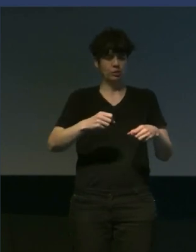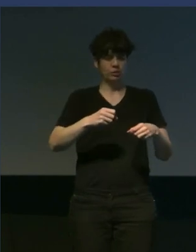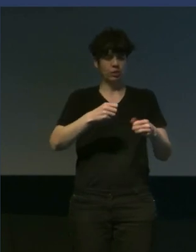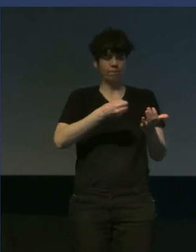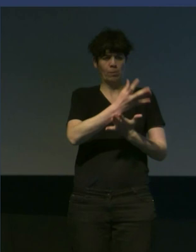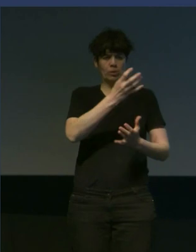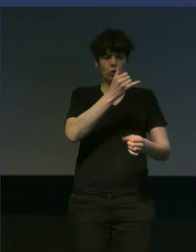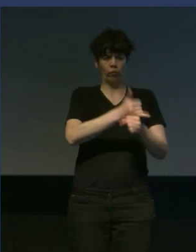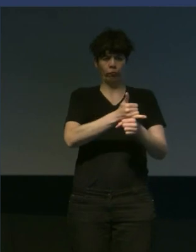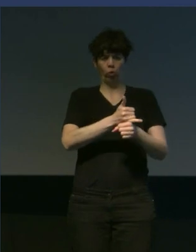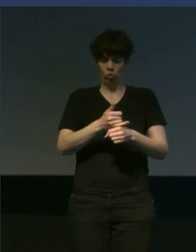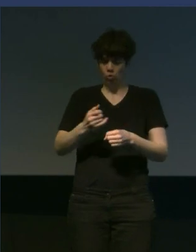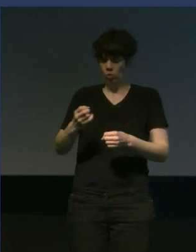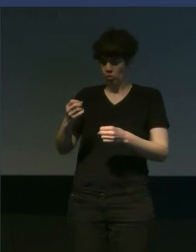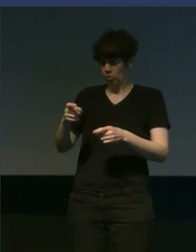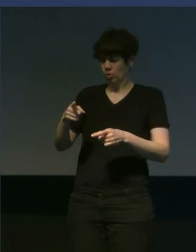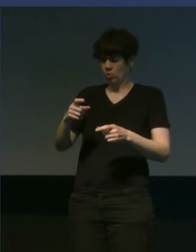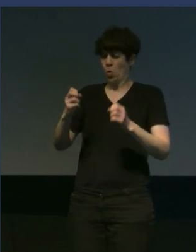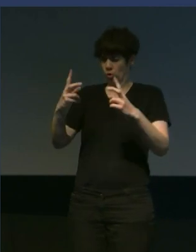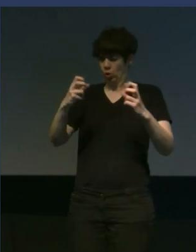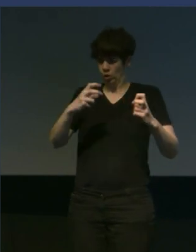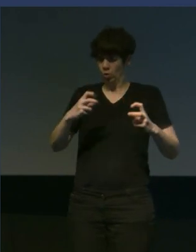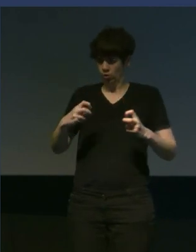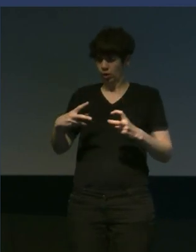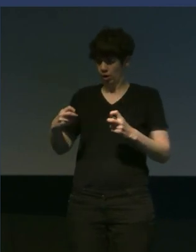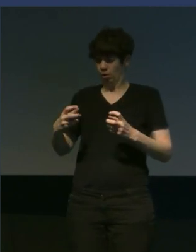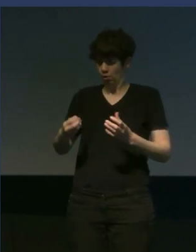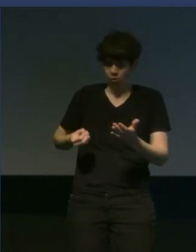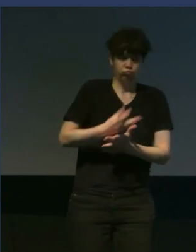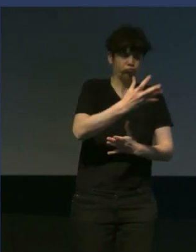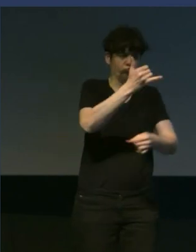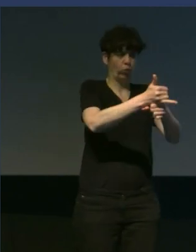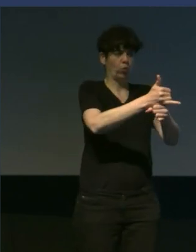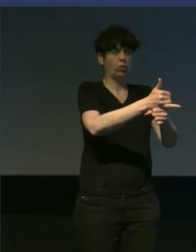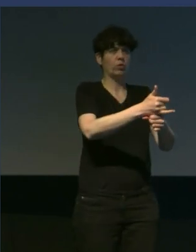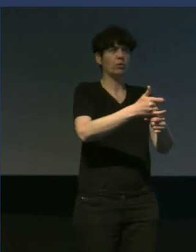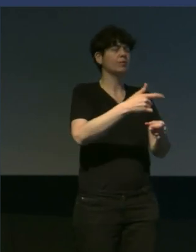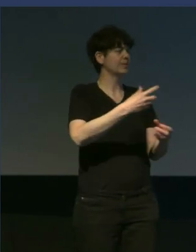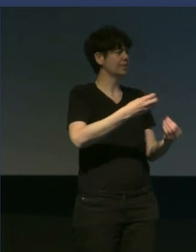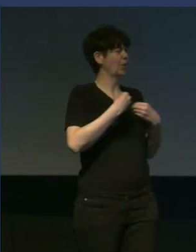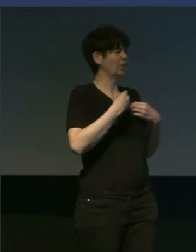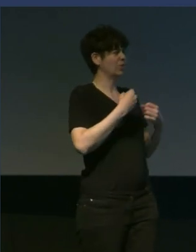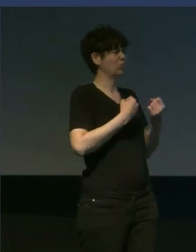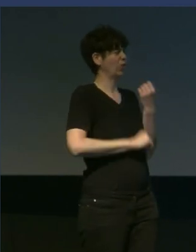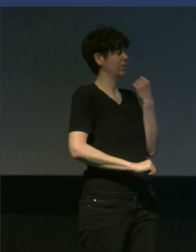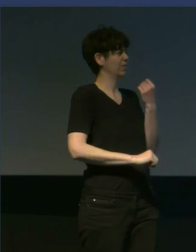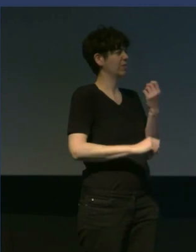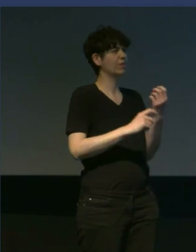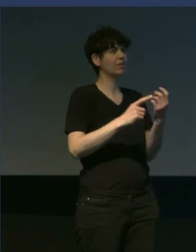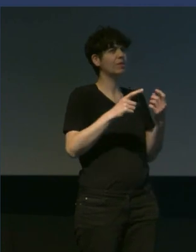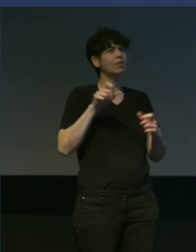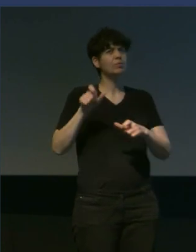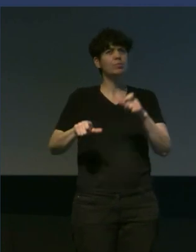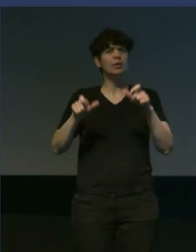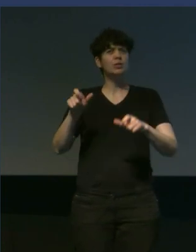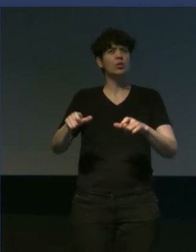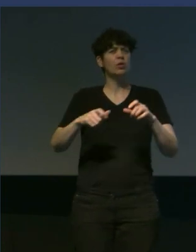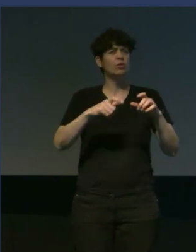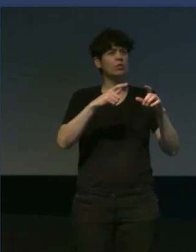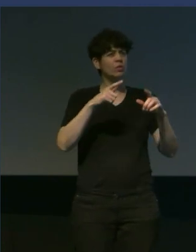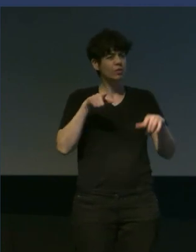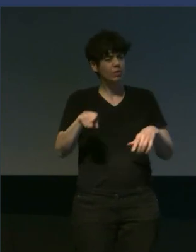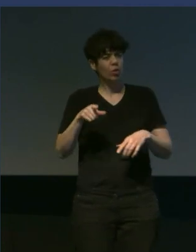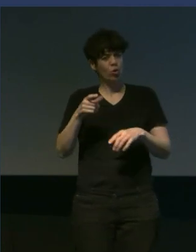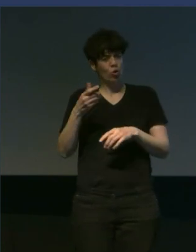façon concertée comme un grand complot. Et ça me gêne un peu de dire que les climato-sceptiques sont un